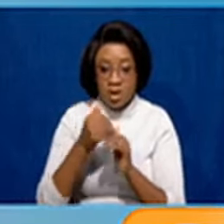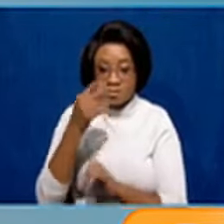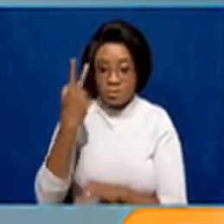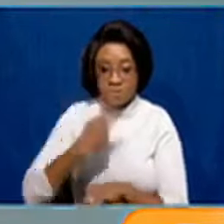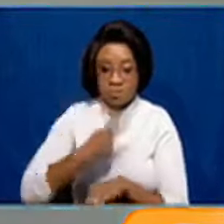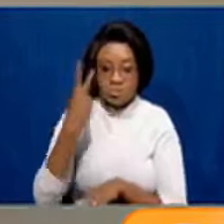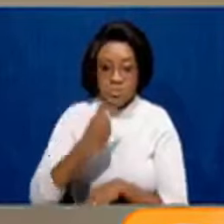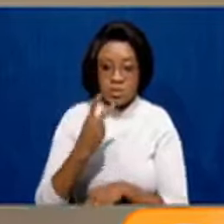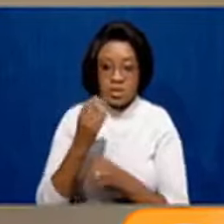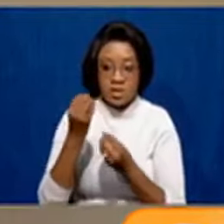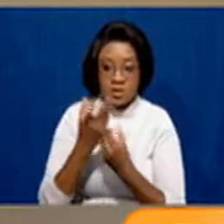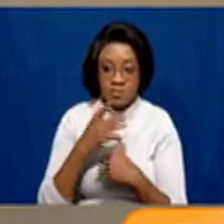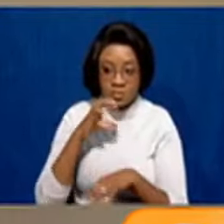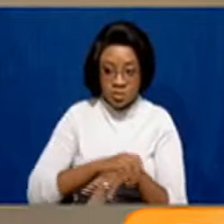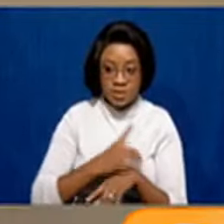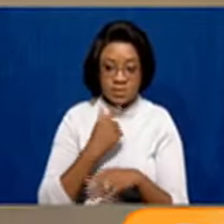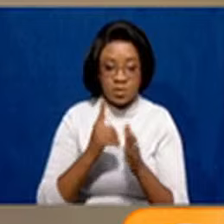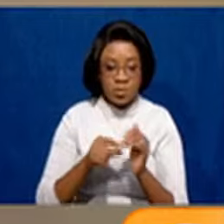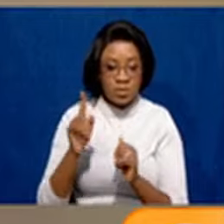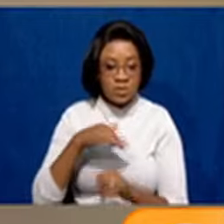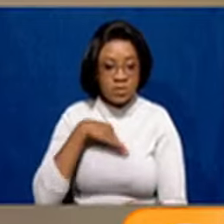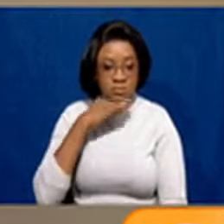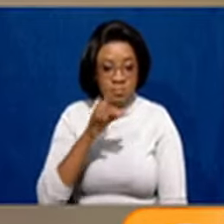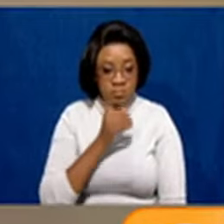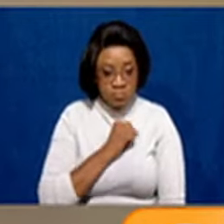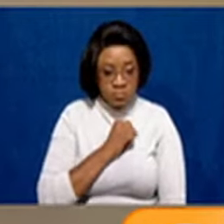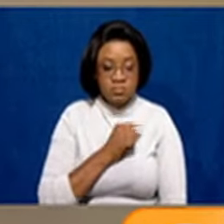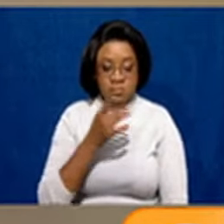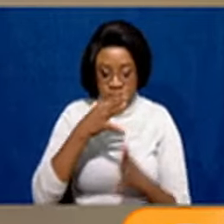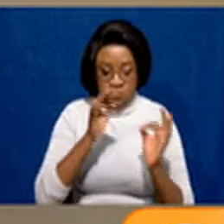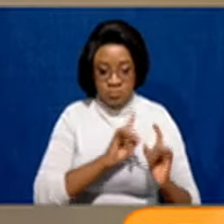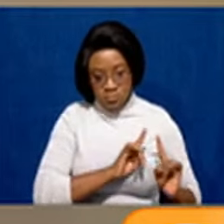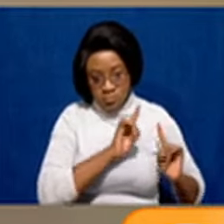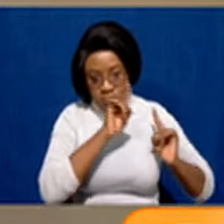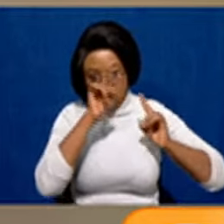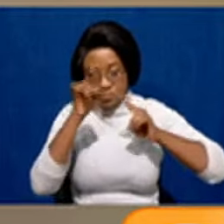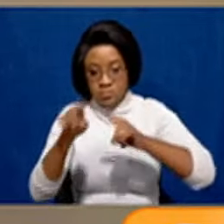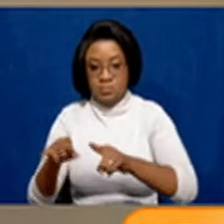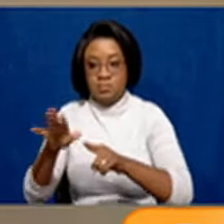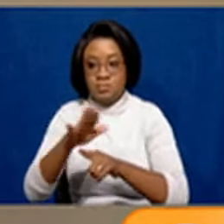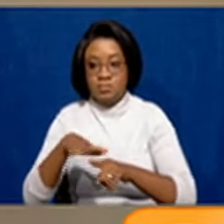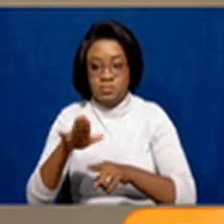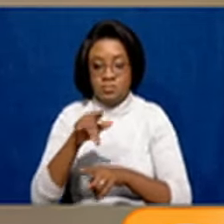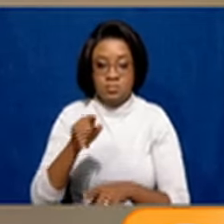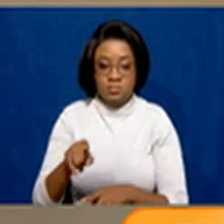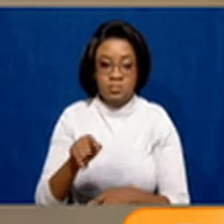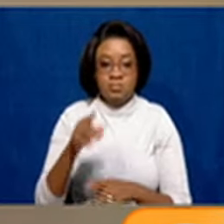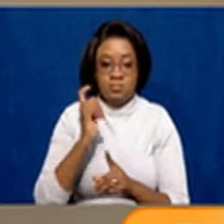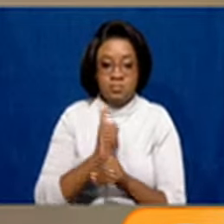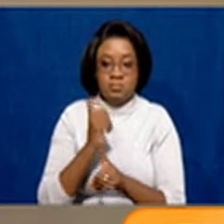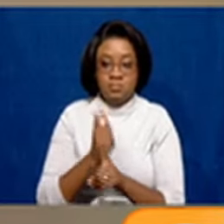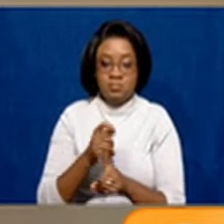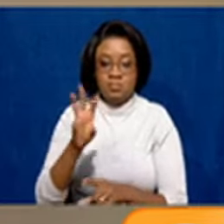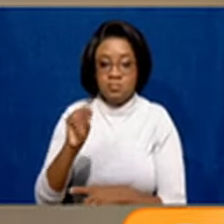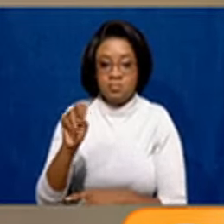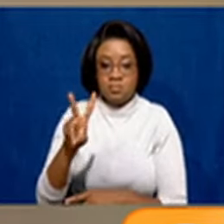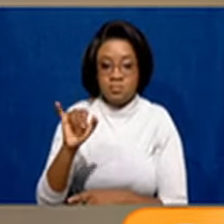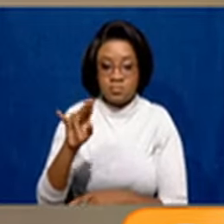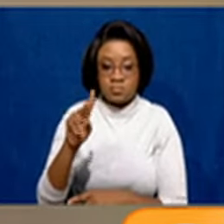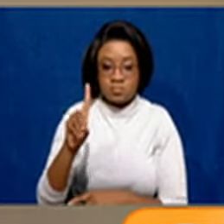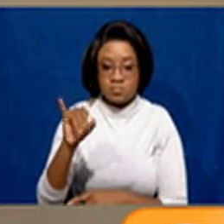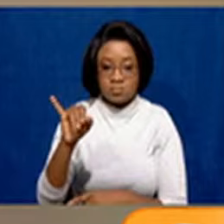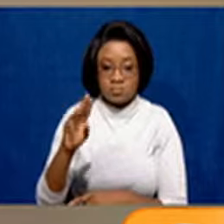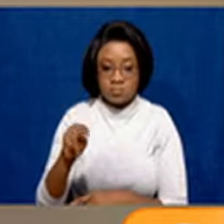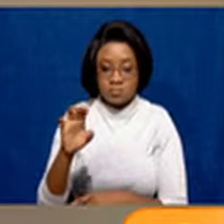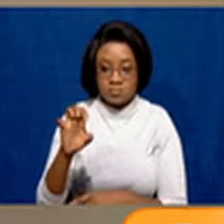baadaye, taarifa walizopokea ziliwakata maini ya kufunga safari hadi Mvindeni, Diani, kaunti ya Kwale kudhibitisha kifo cha